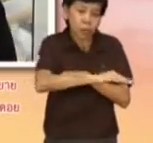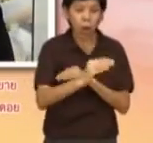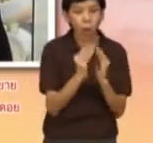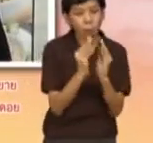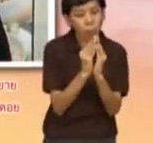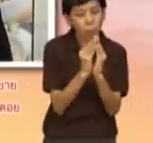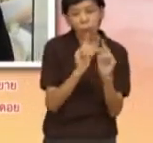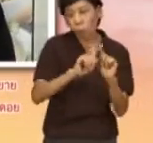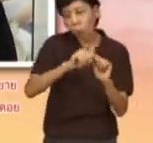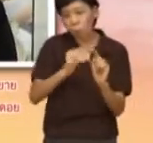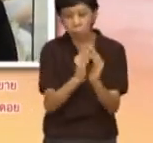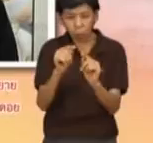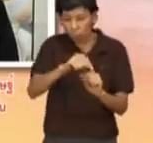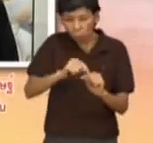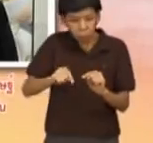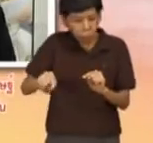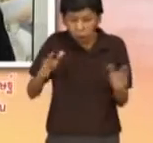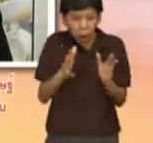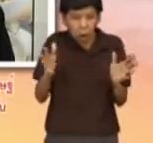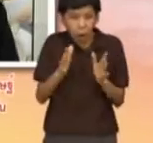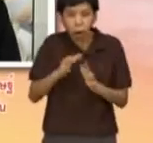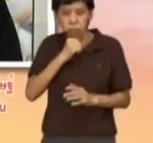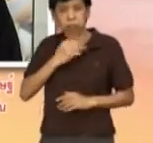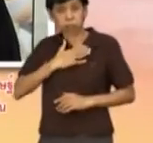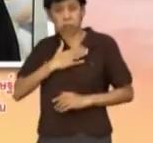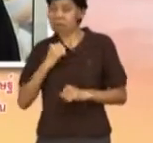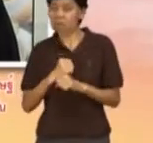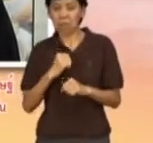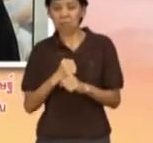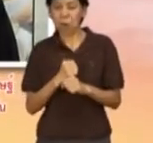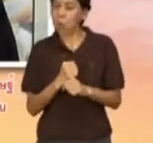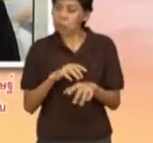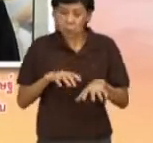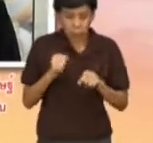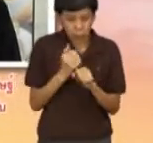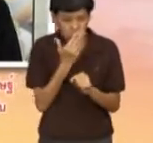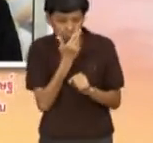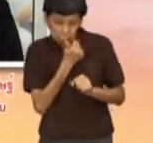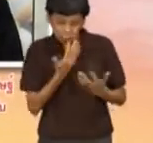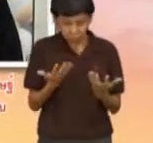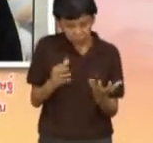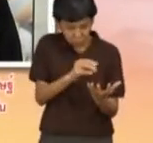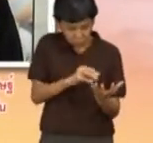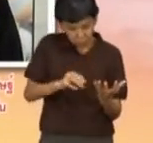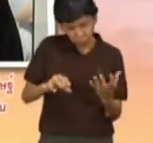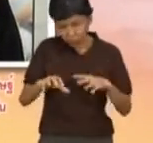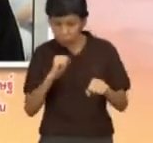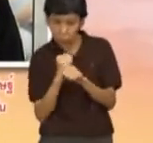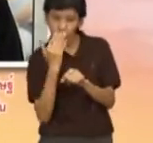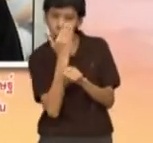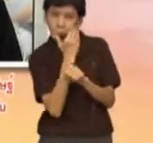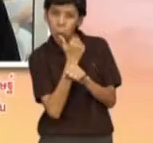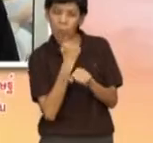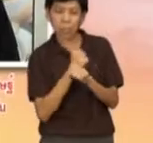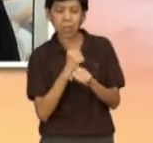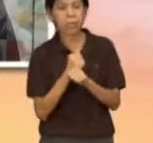พวงค่อนข้างจะประดิษฐ์ประดอยจะทำอะไรไม่เทใส่จานทุกอย่างจะต้องประดิษฐ์ประดอยออกมาสวยงามก็